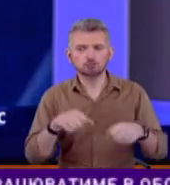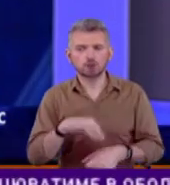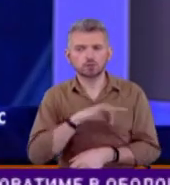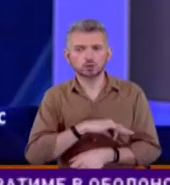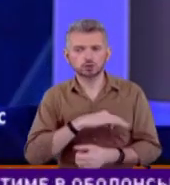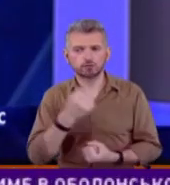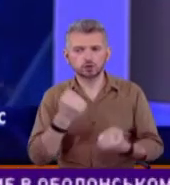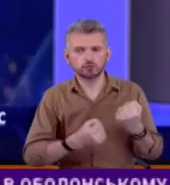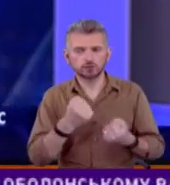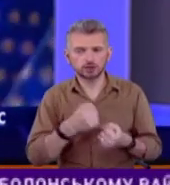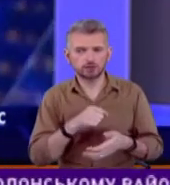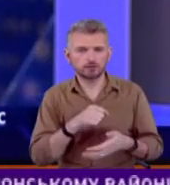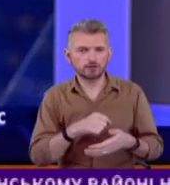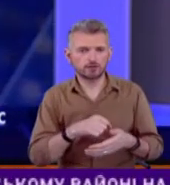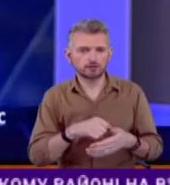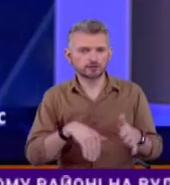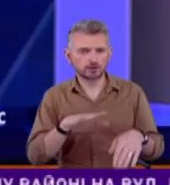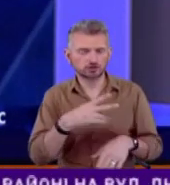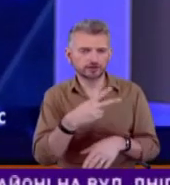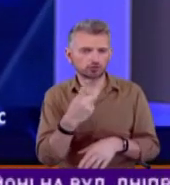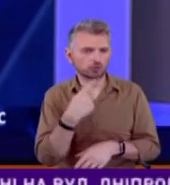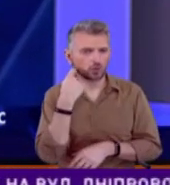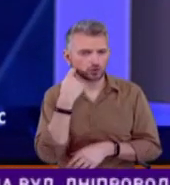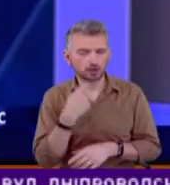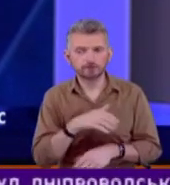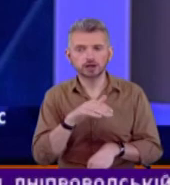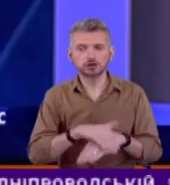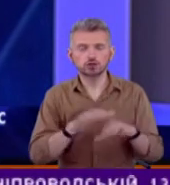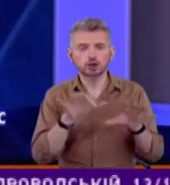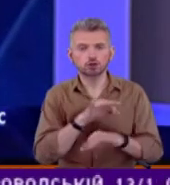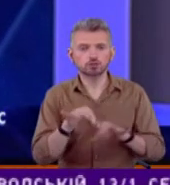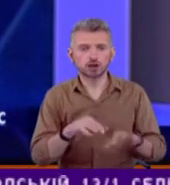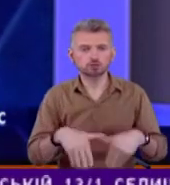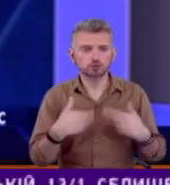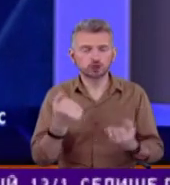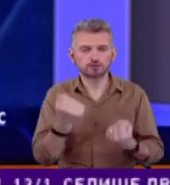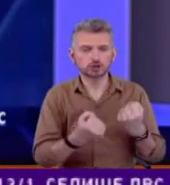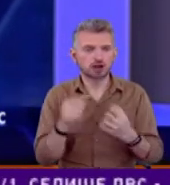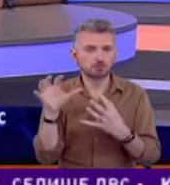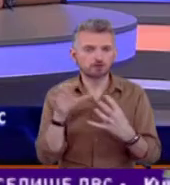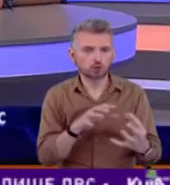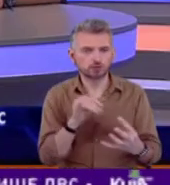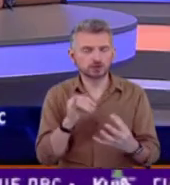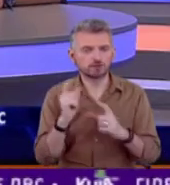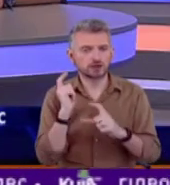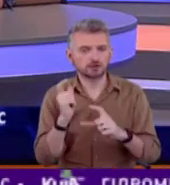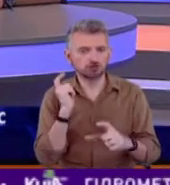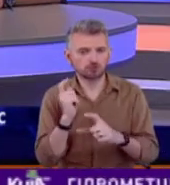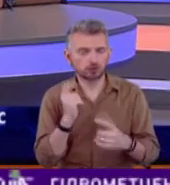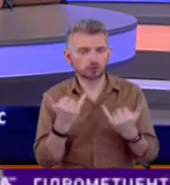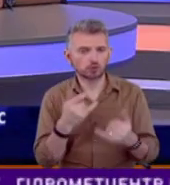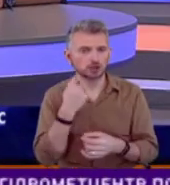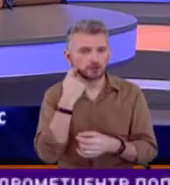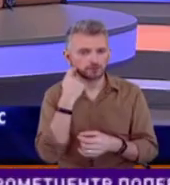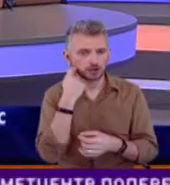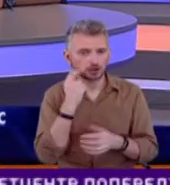використовувати водіїв від 21 року. Фактично, законопроект пропонує водіям автобусів і вантажівок сьогодні вік